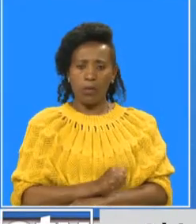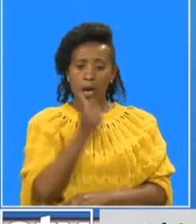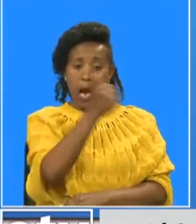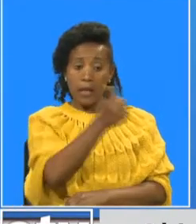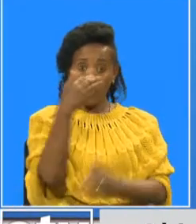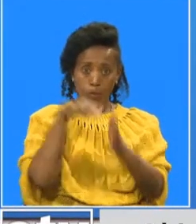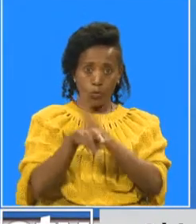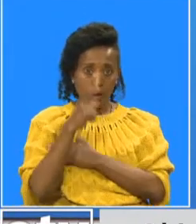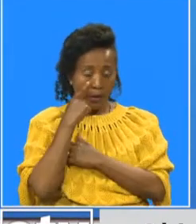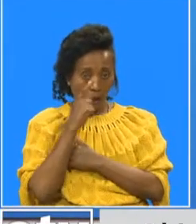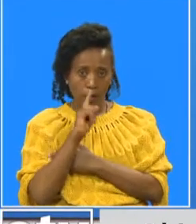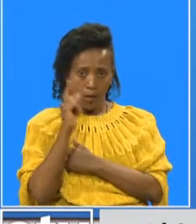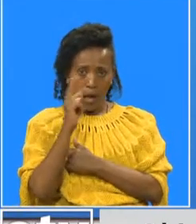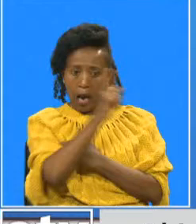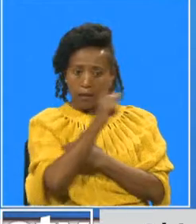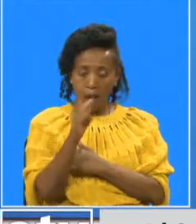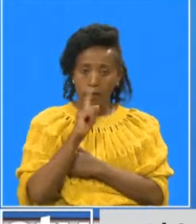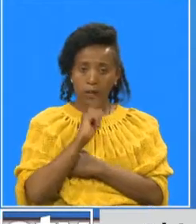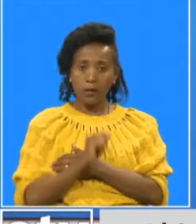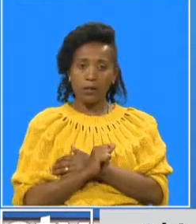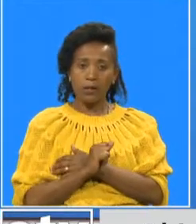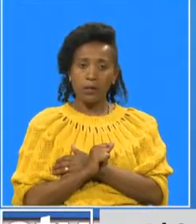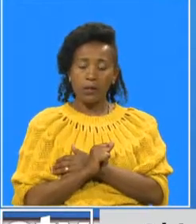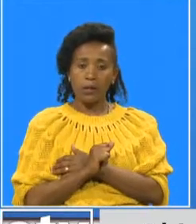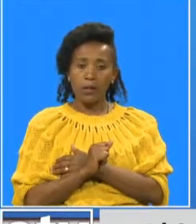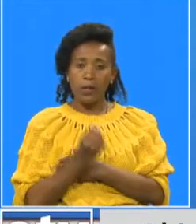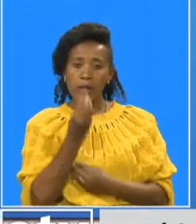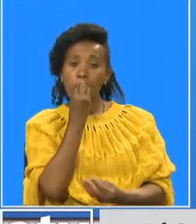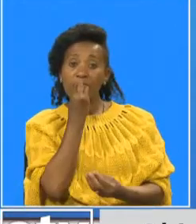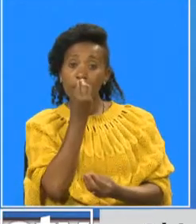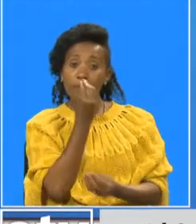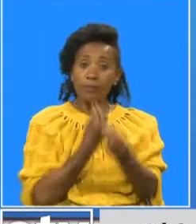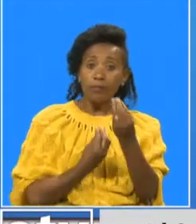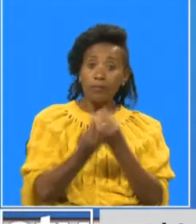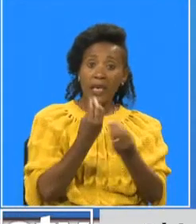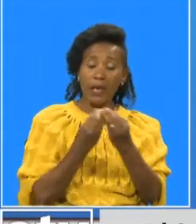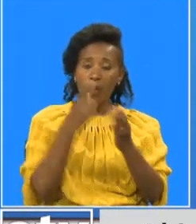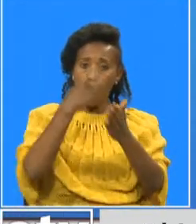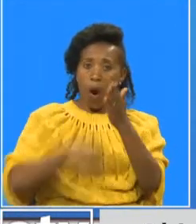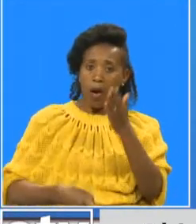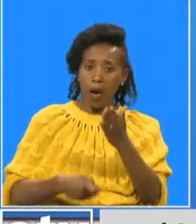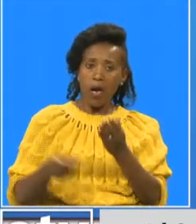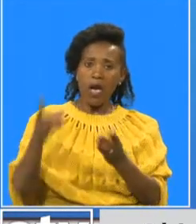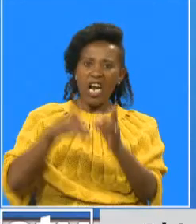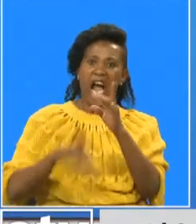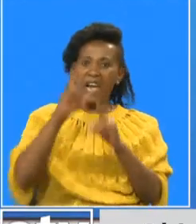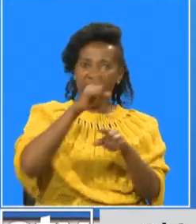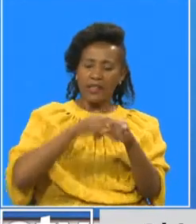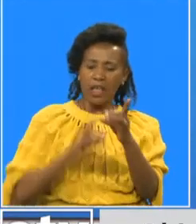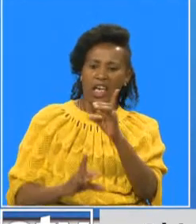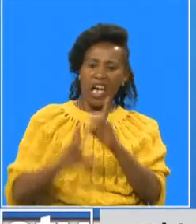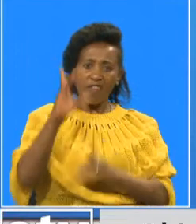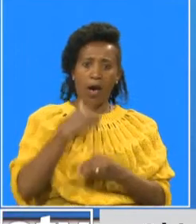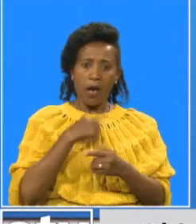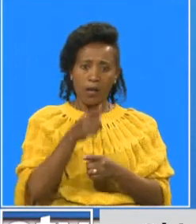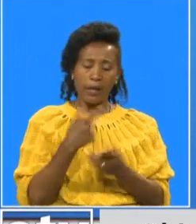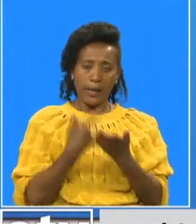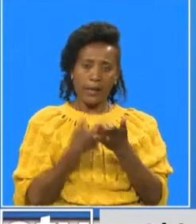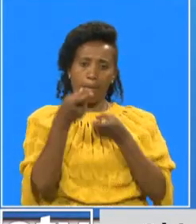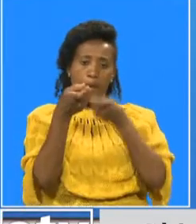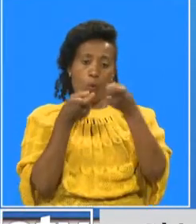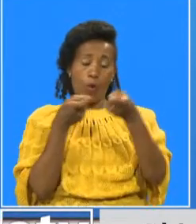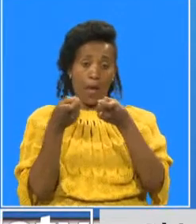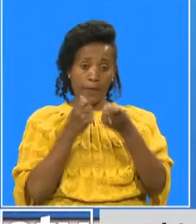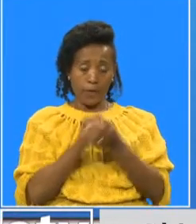አዲስ አበባ ውስጥ ይታያል። የትም ቦታ አንዳንድ የምግብ ሸቀጦች ዋጋ አንዳንድ ጊዜ ከፍ የሚልበት ሁኔታም ይኖራል። ይህንን ማኔጅ